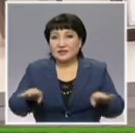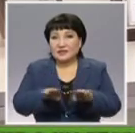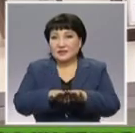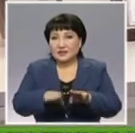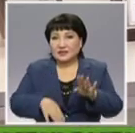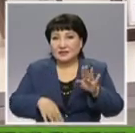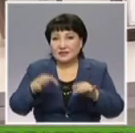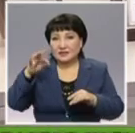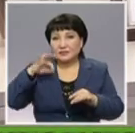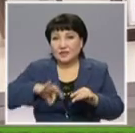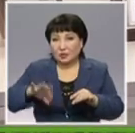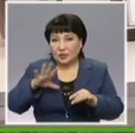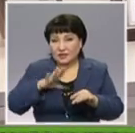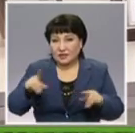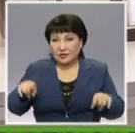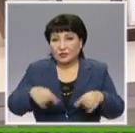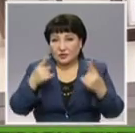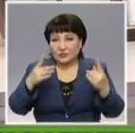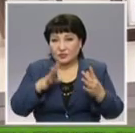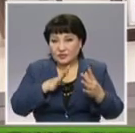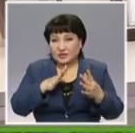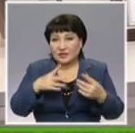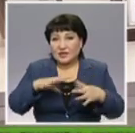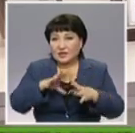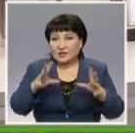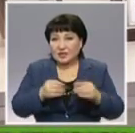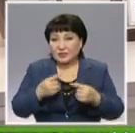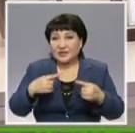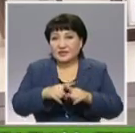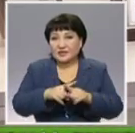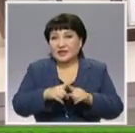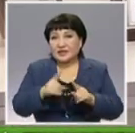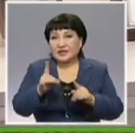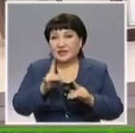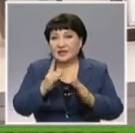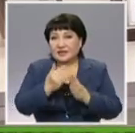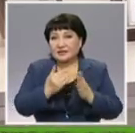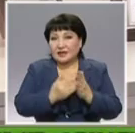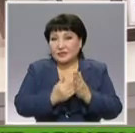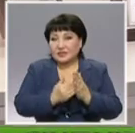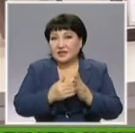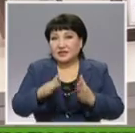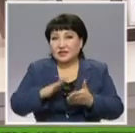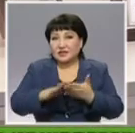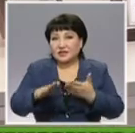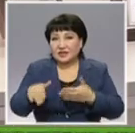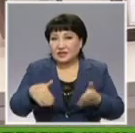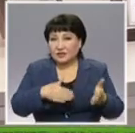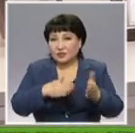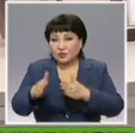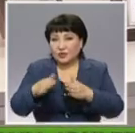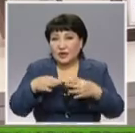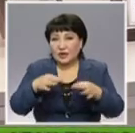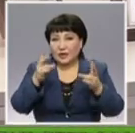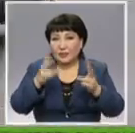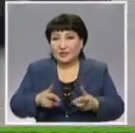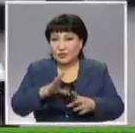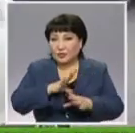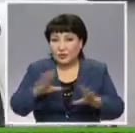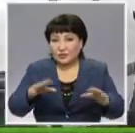кейін көтеріліп отыр. Жалпы техникалық регламент жолдың тазалығы, апаттарды болдырмау, көліктерді қадағалау тұрғысынан